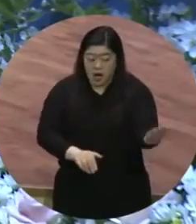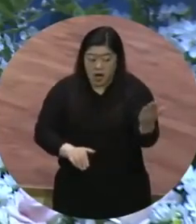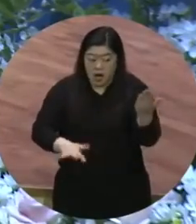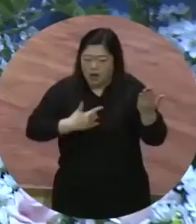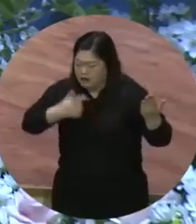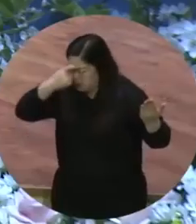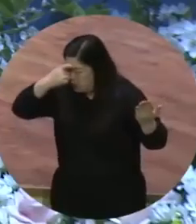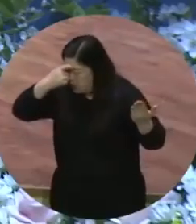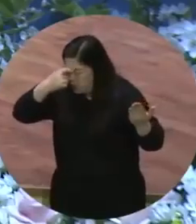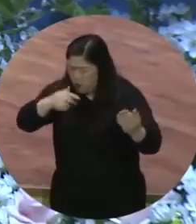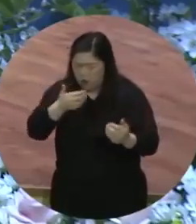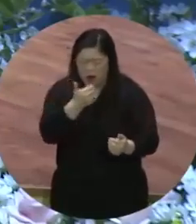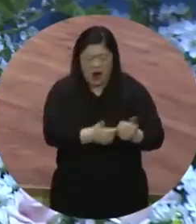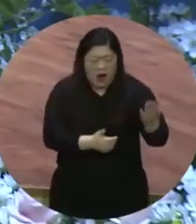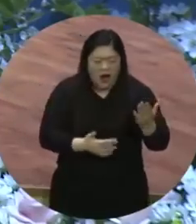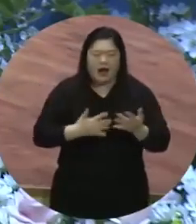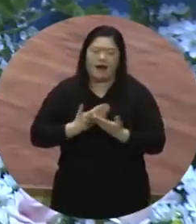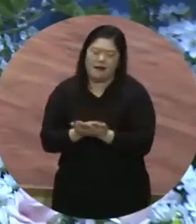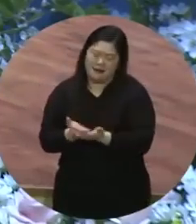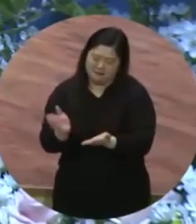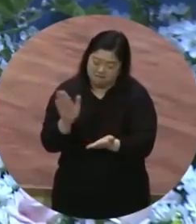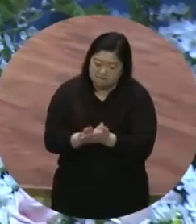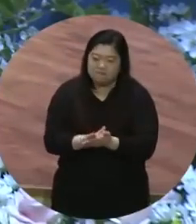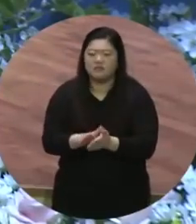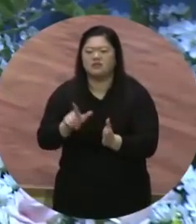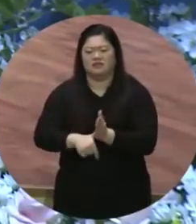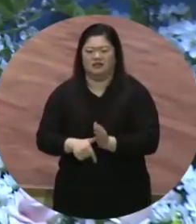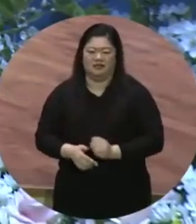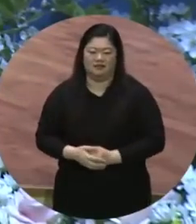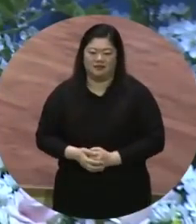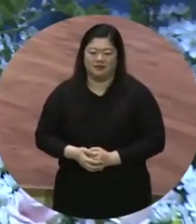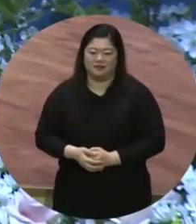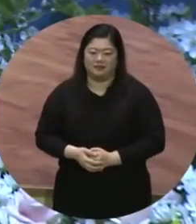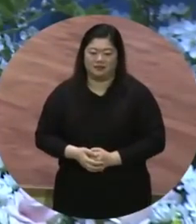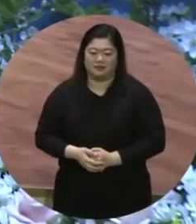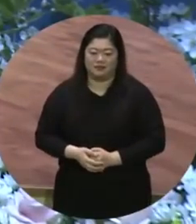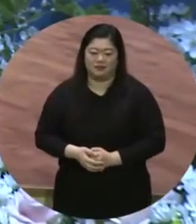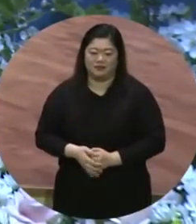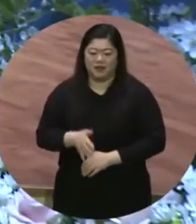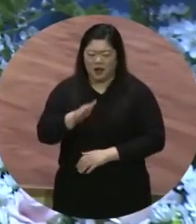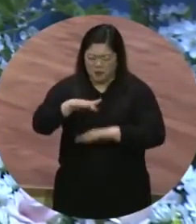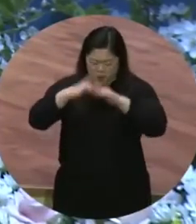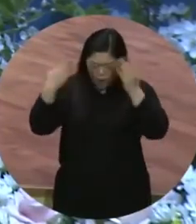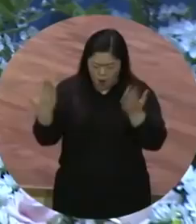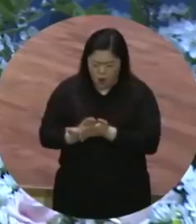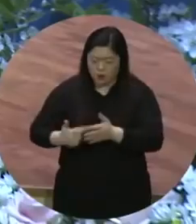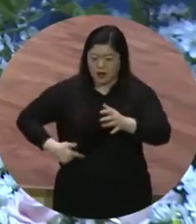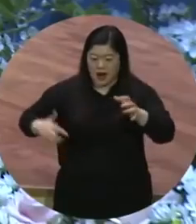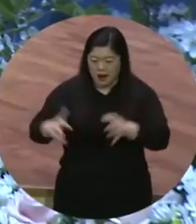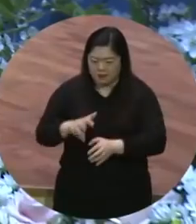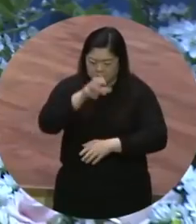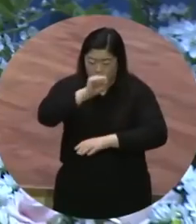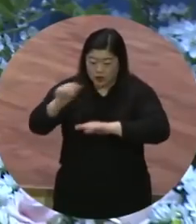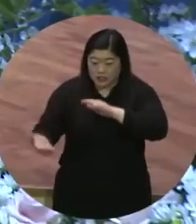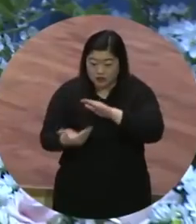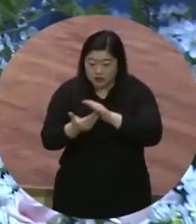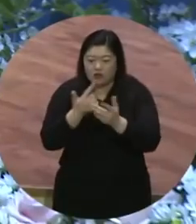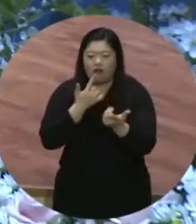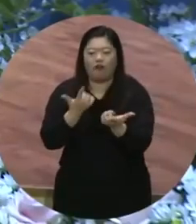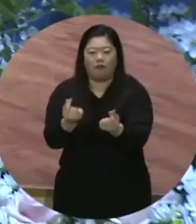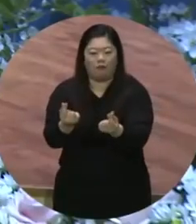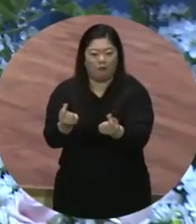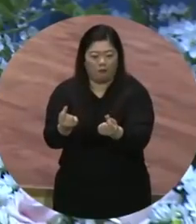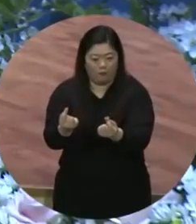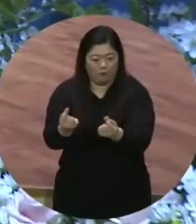아무 문제와도 아무 상관없어. 그 전부 다 축복으로 다 받고 모든 합력에 서로 이루느니라. 우리 영계